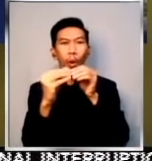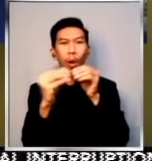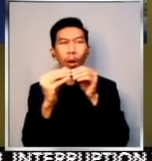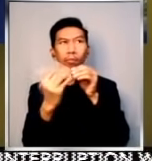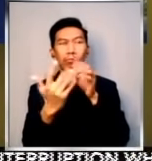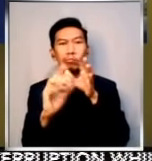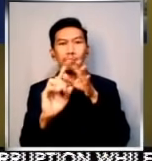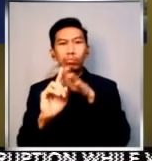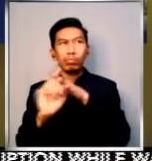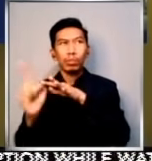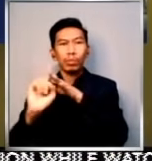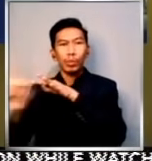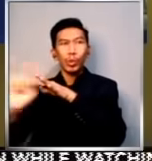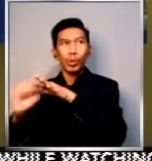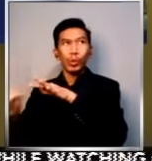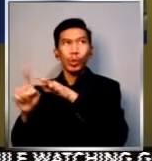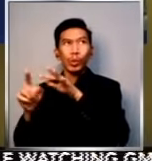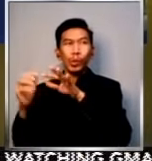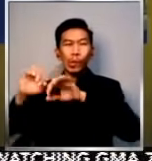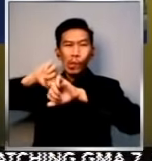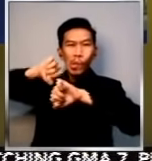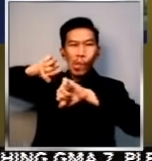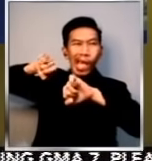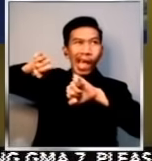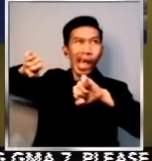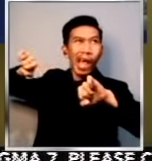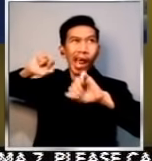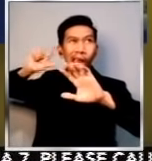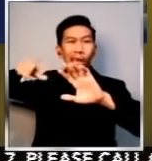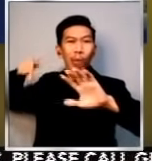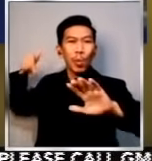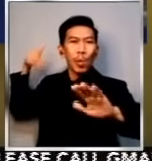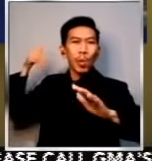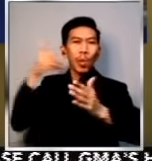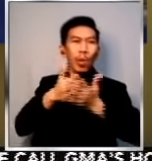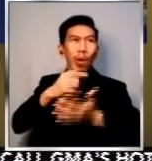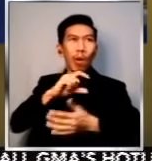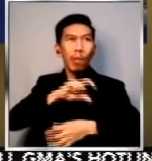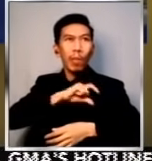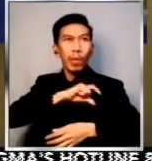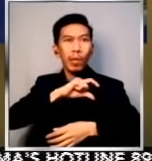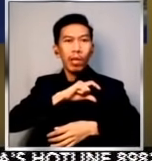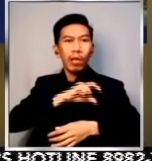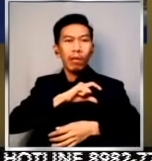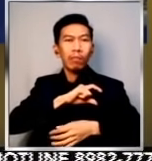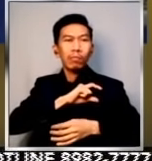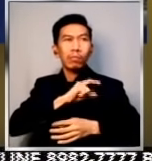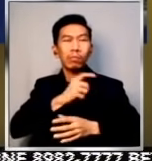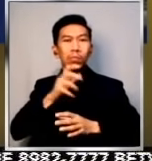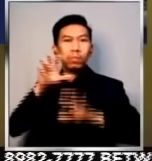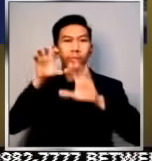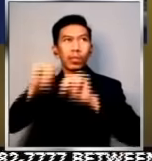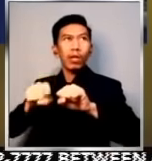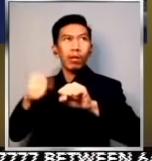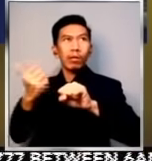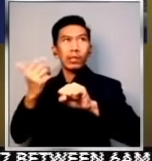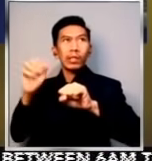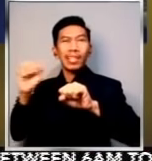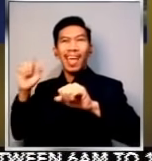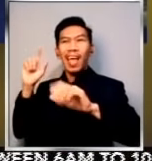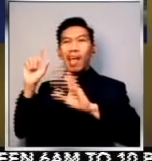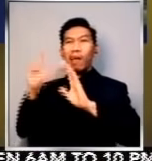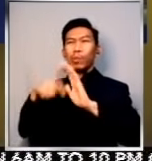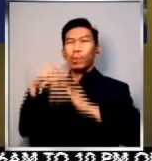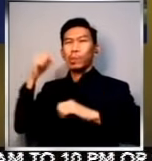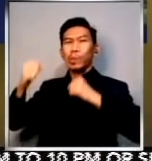pilit na tumatakas mula sa selda pero dumating na ang bantay na pulis. Sinubukang habulin ang mga nakatakas sa preso pero hindi na